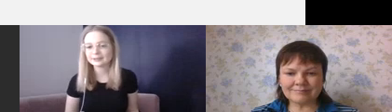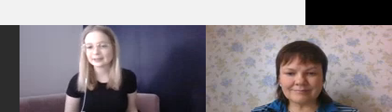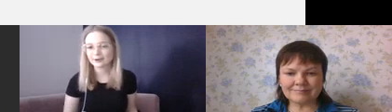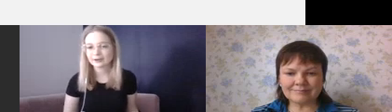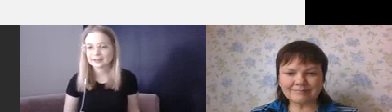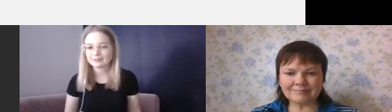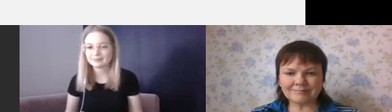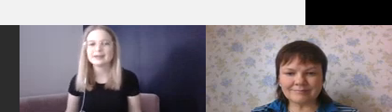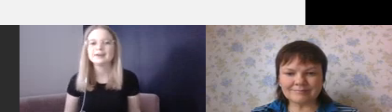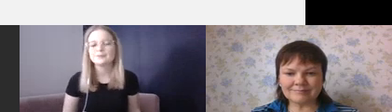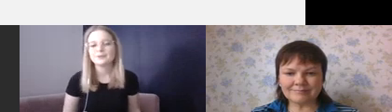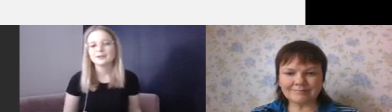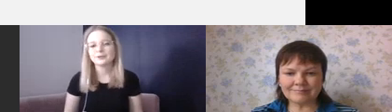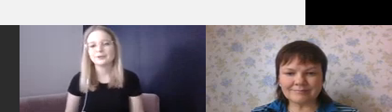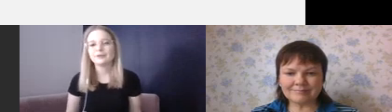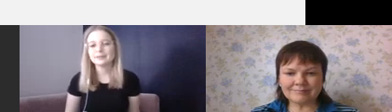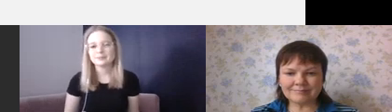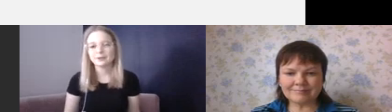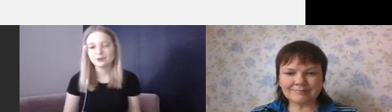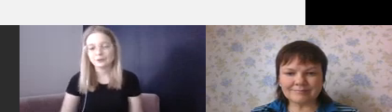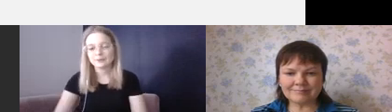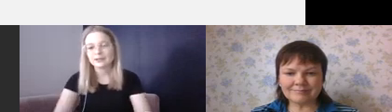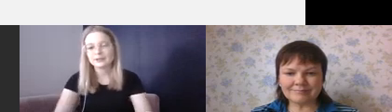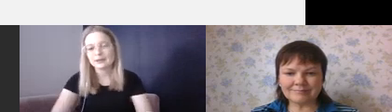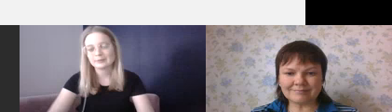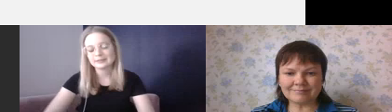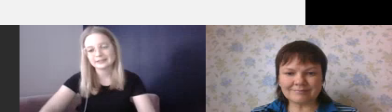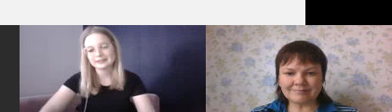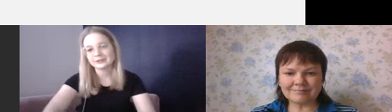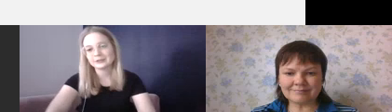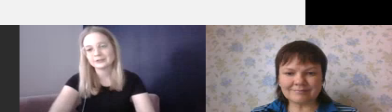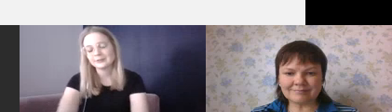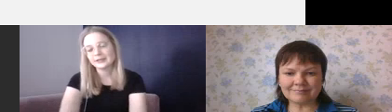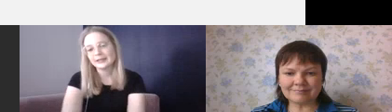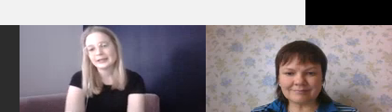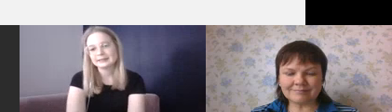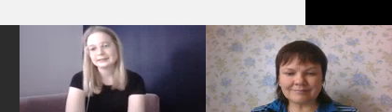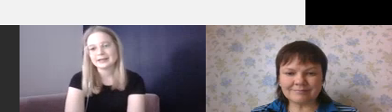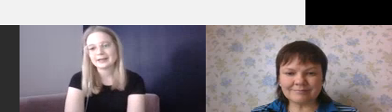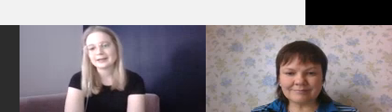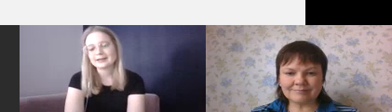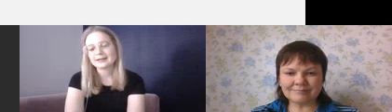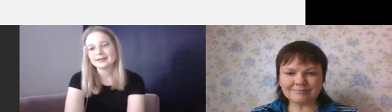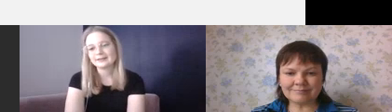nagu on rohkem nagu valmis pakkuma noorematele siis tööd.